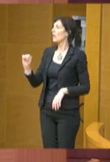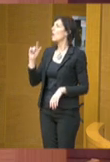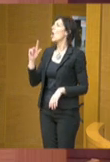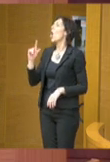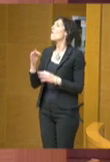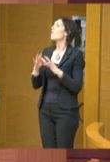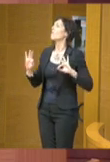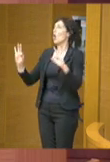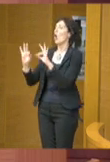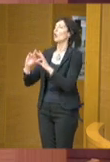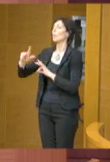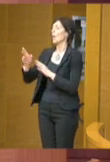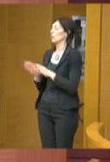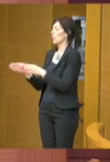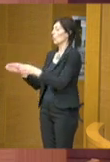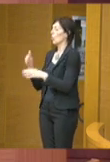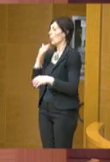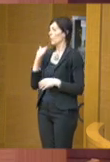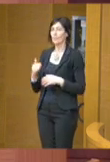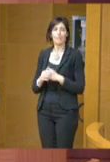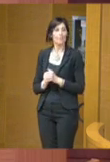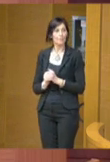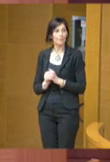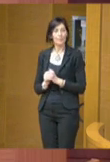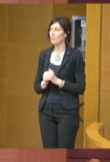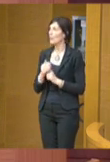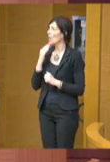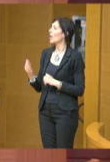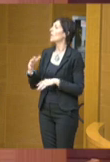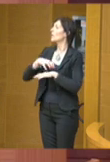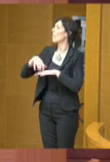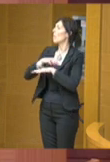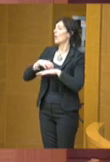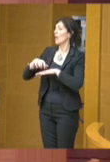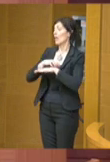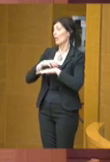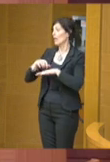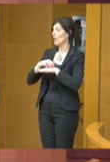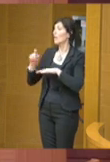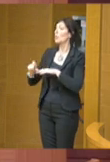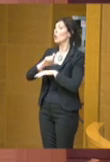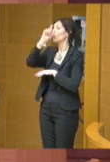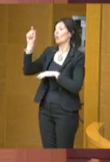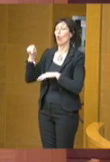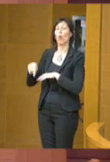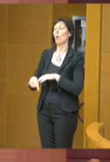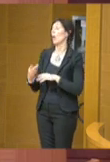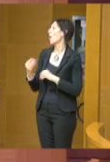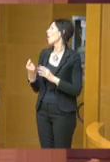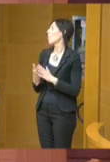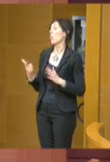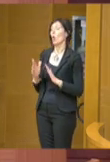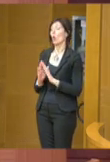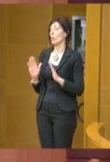Prego. Grazie, grazie Ministri per questa giornata molto importante.